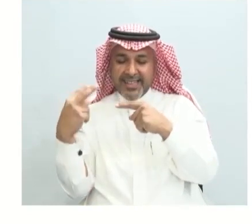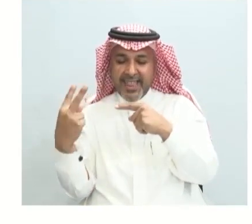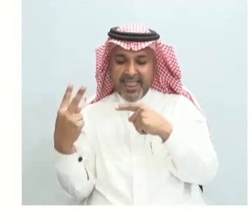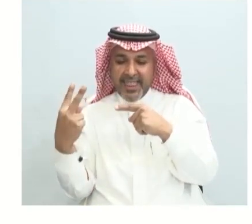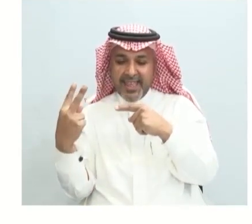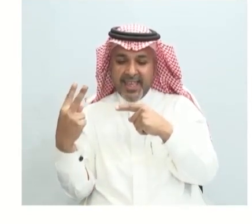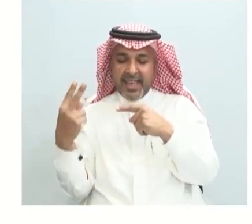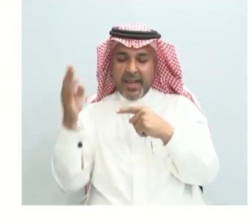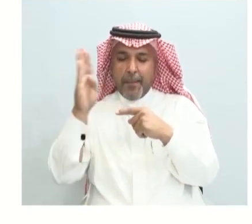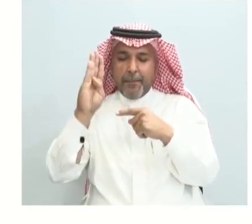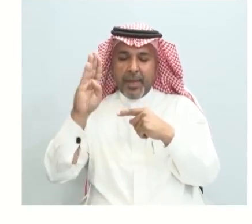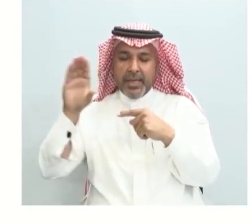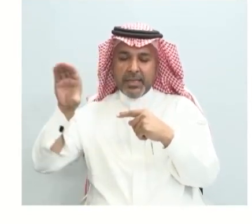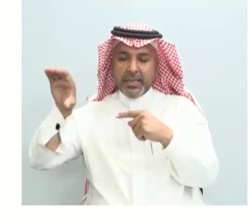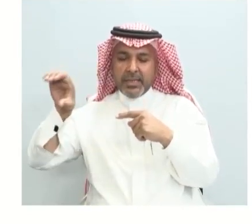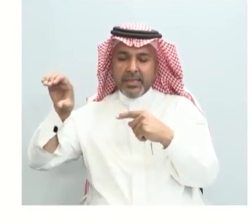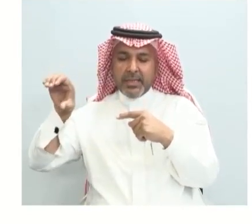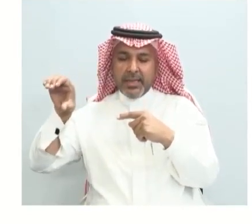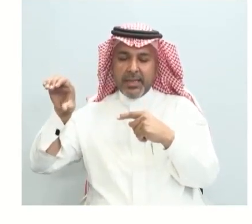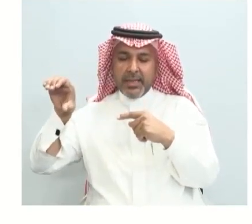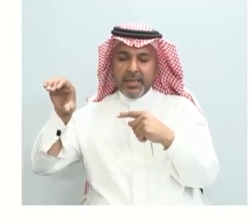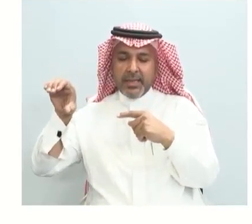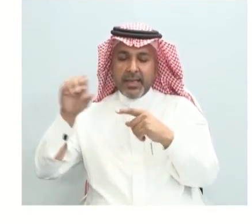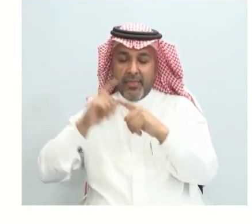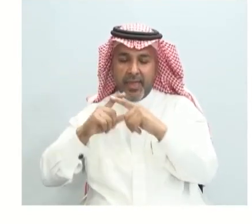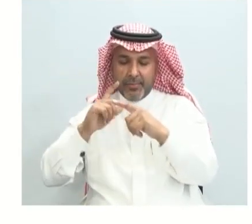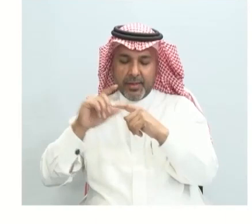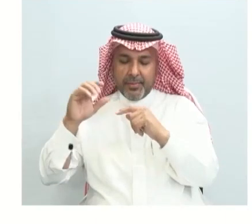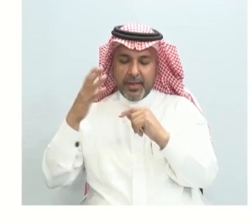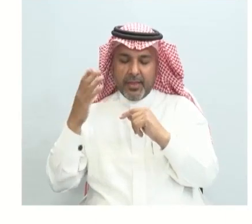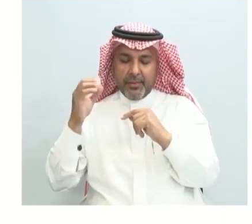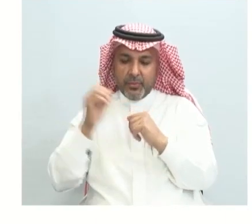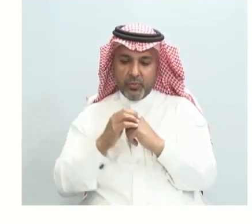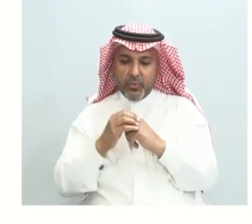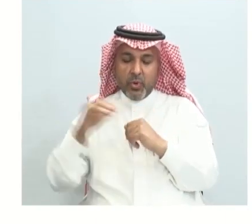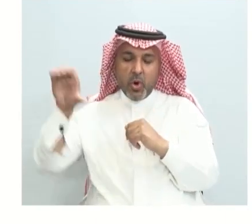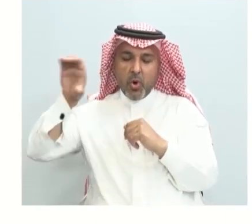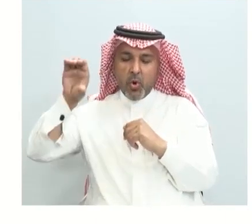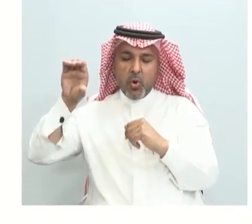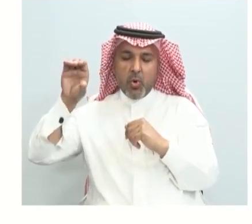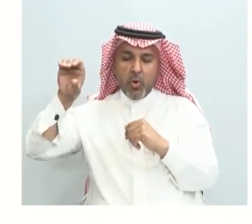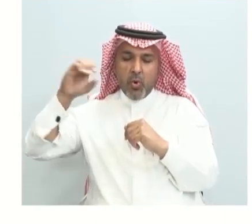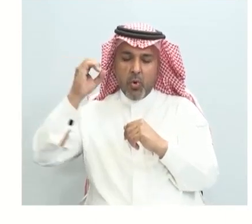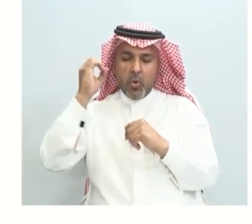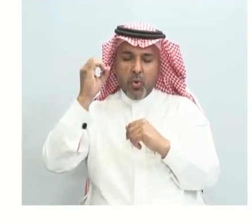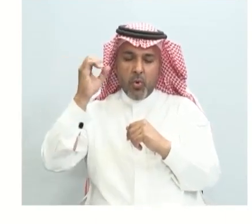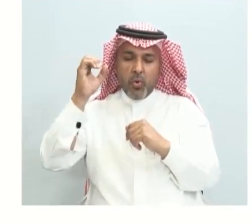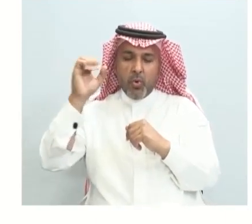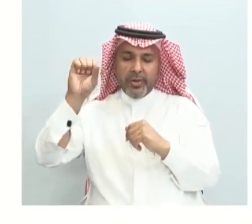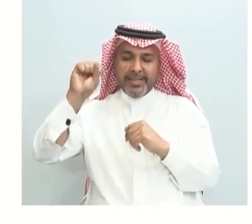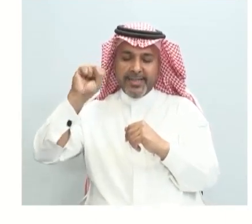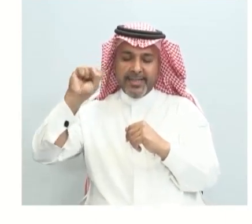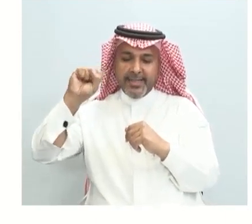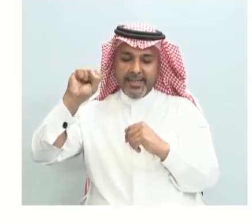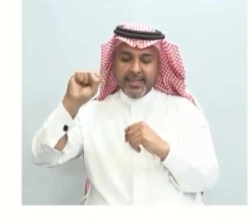ب في س في كوساين الزاويه المحصوره اللي هي اي بهذا الشكل فيكون هذا